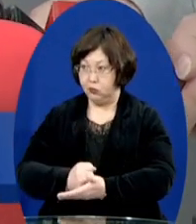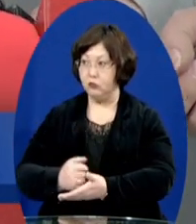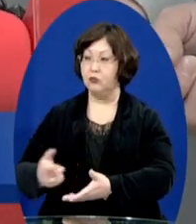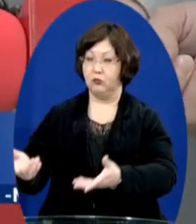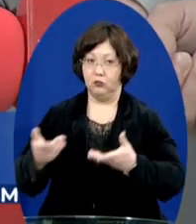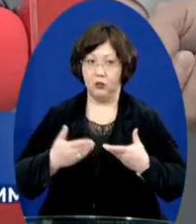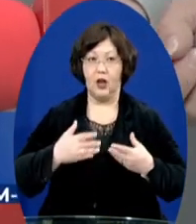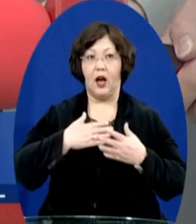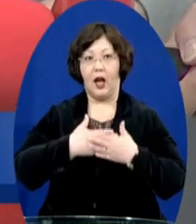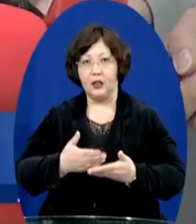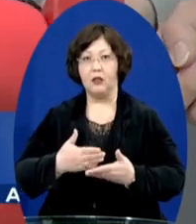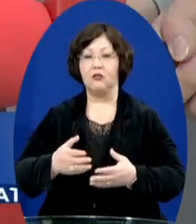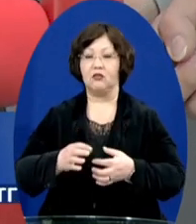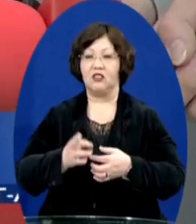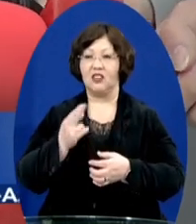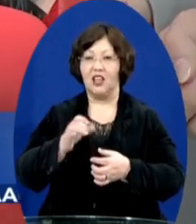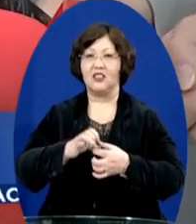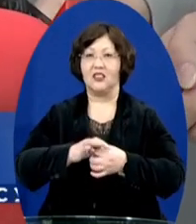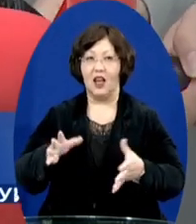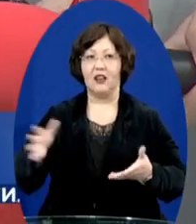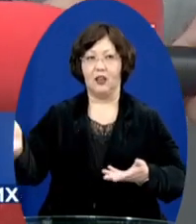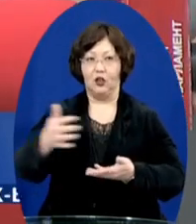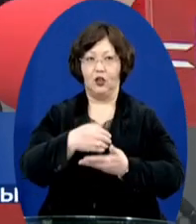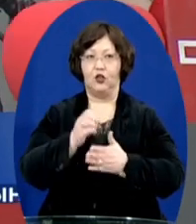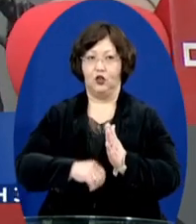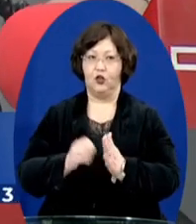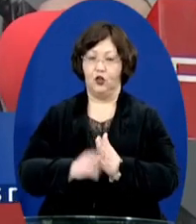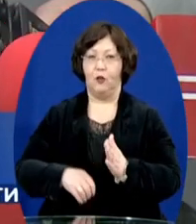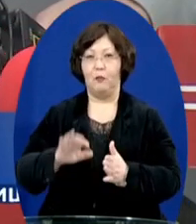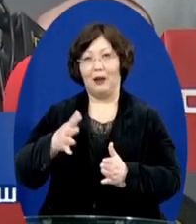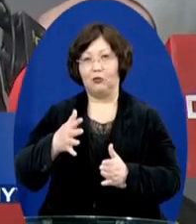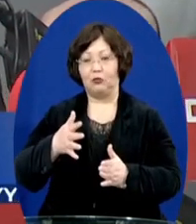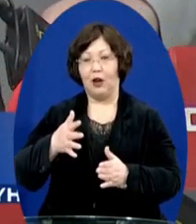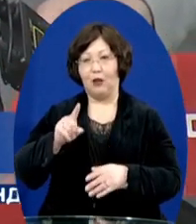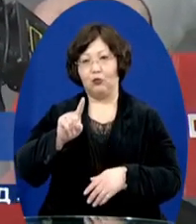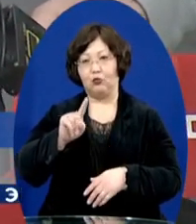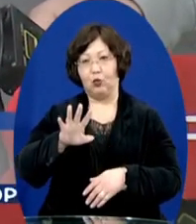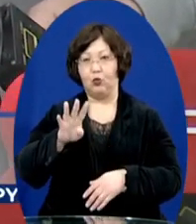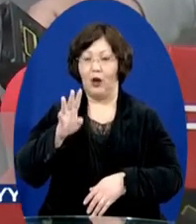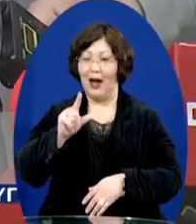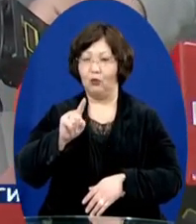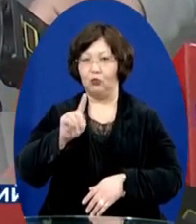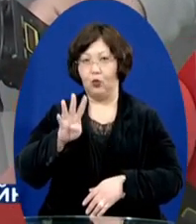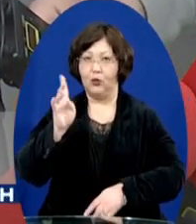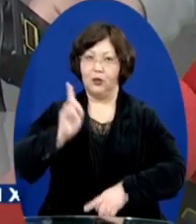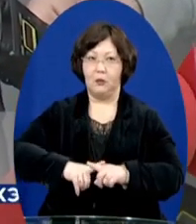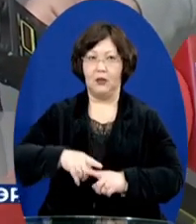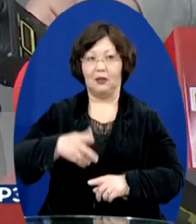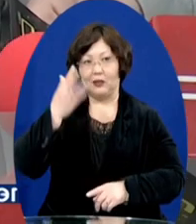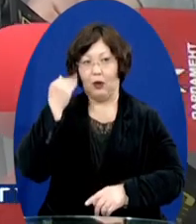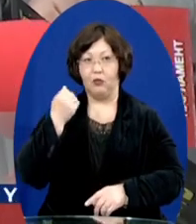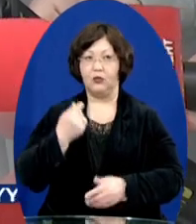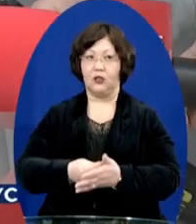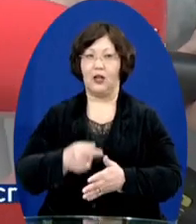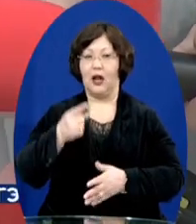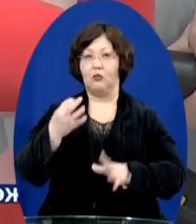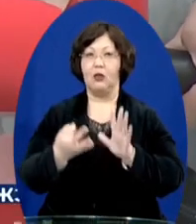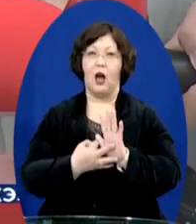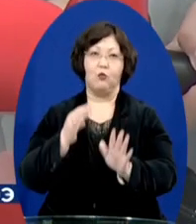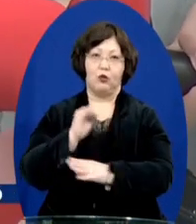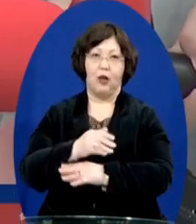өмнө ерөөсөө хандив цуглуулж болдоггүй гэдэг утгаараа 14 дээр магадгүй нэг 5 хоног нэмээд нэг 18 хоног байсан